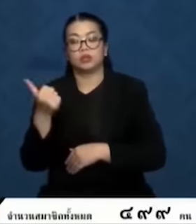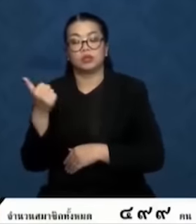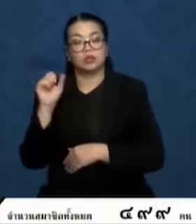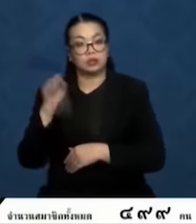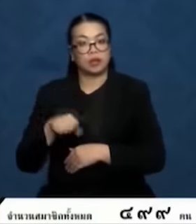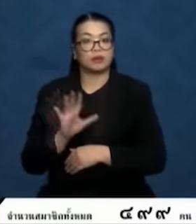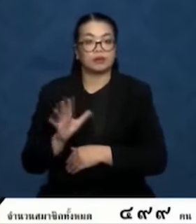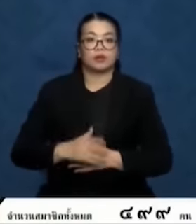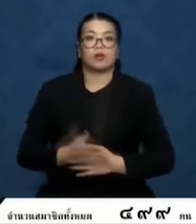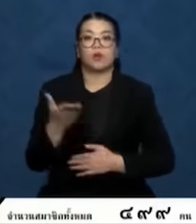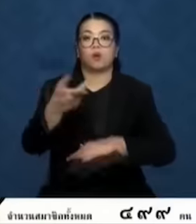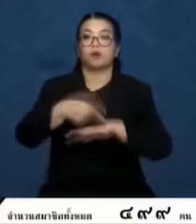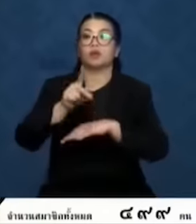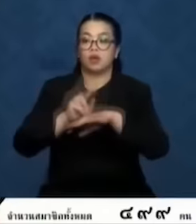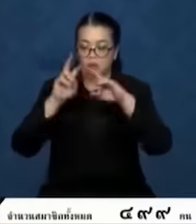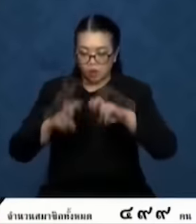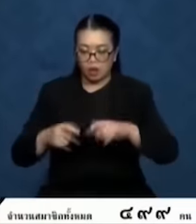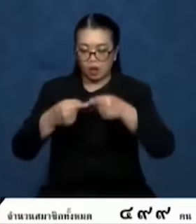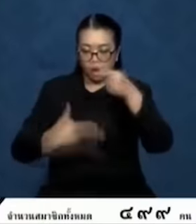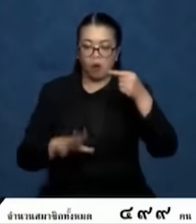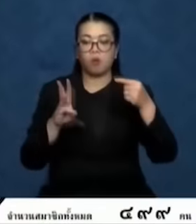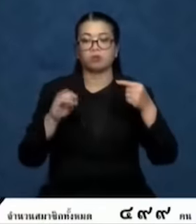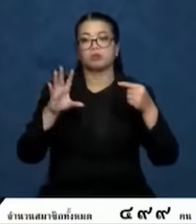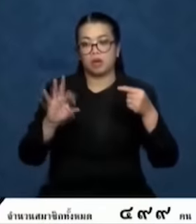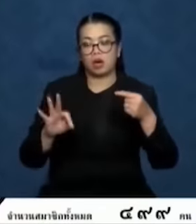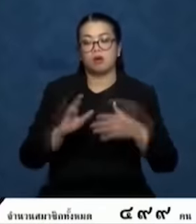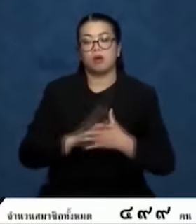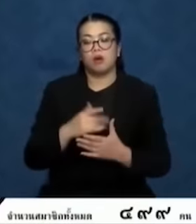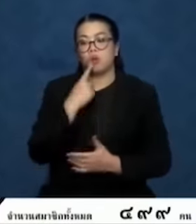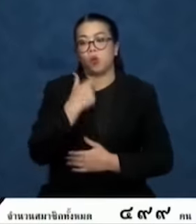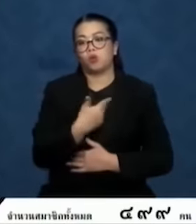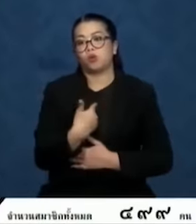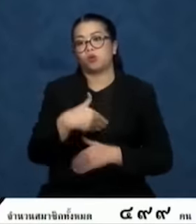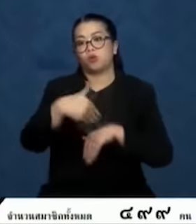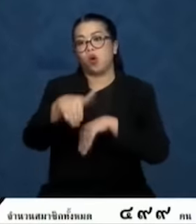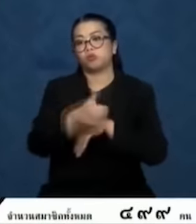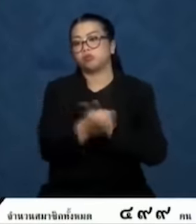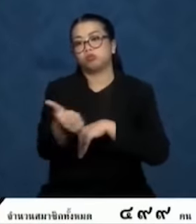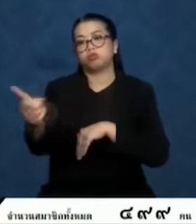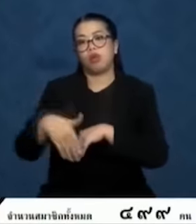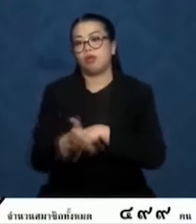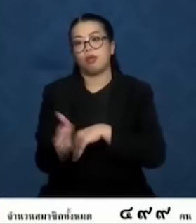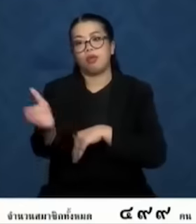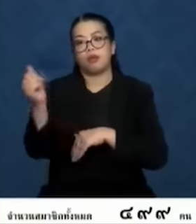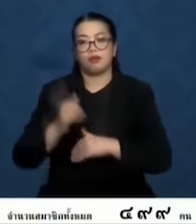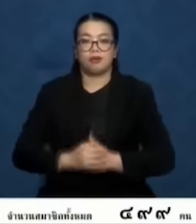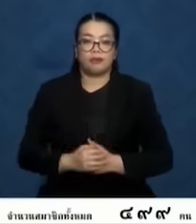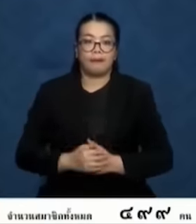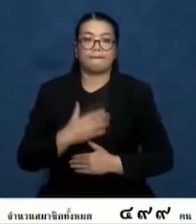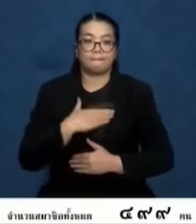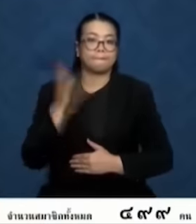ขอให้ประธานวินิจฉัยข้อ69ครับข้อ69ครับ ครับข้อ19ครับครับผม